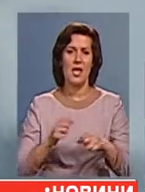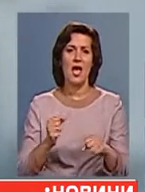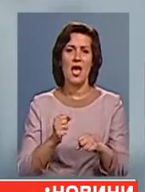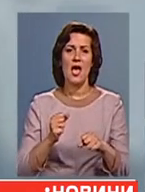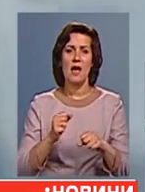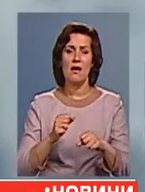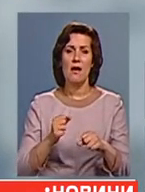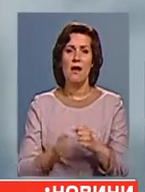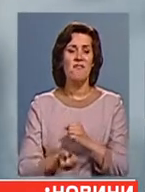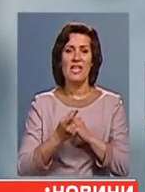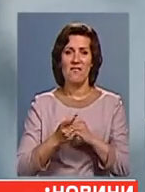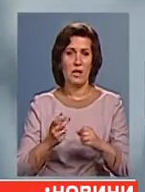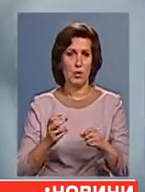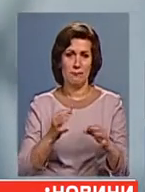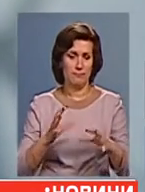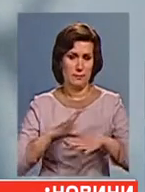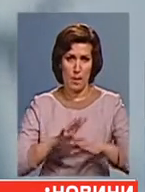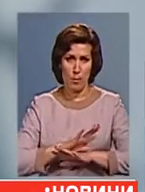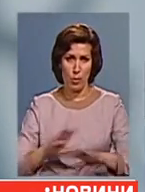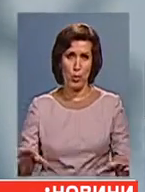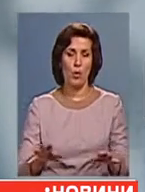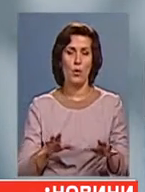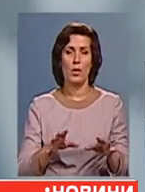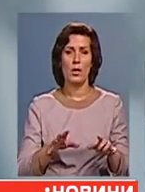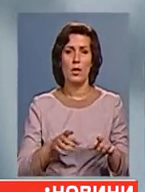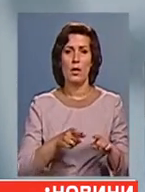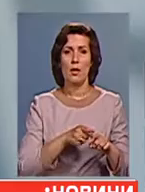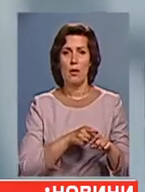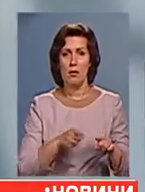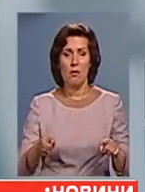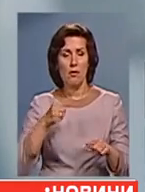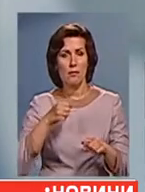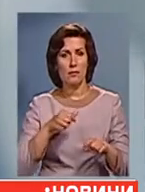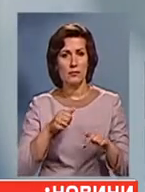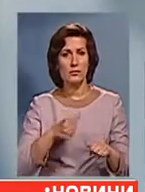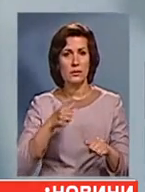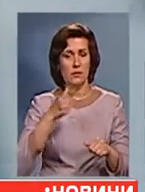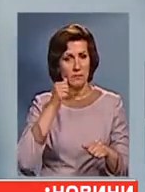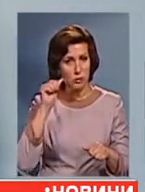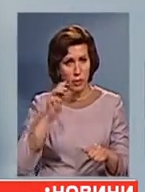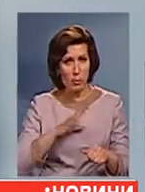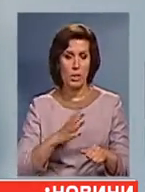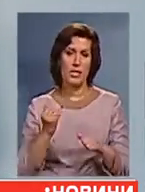вибухонебезпечних предметів виявлено не було. Повідомлення протягом минулої доби і сьогодні, четверте, було зранку о 8 годині.